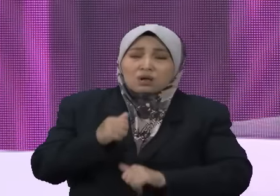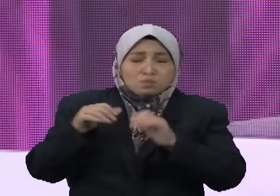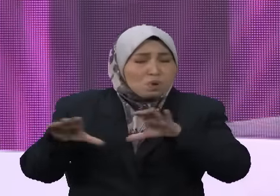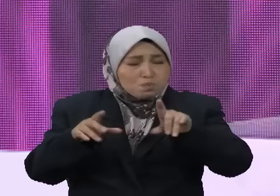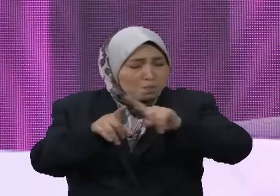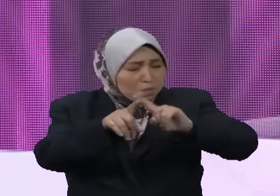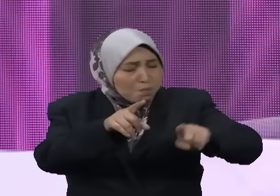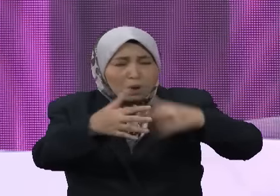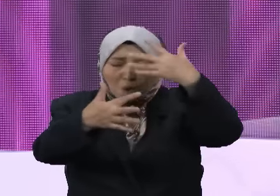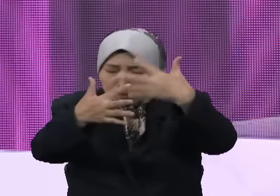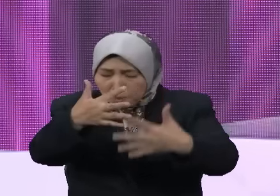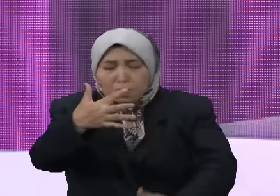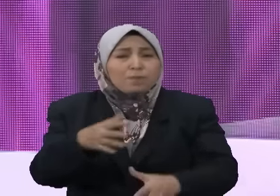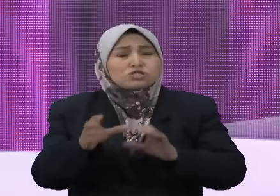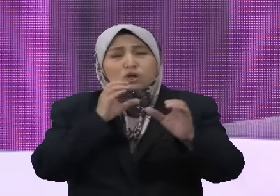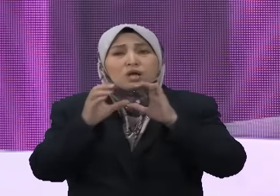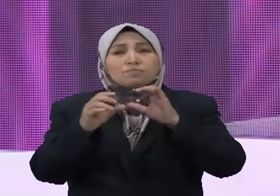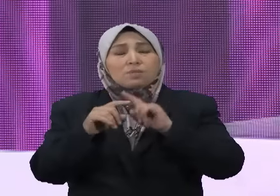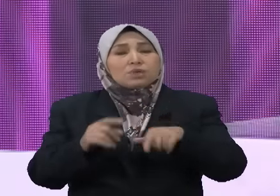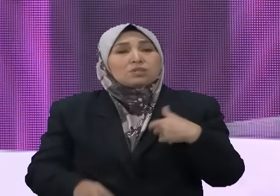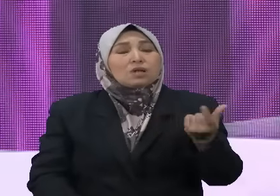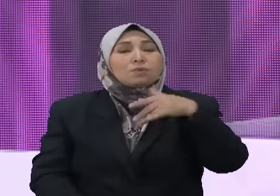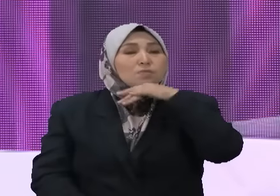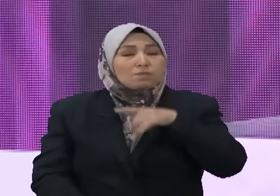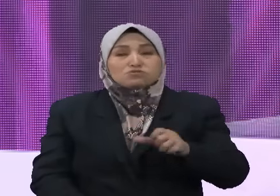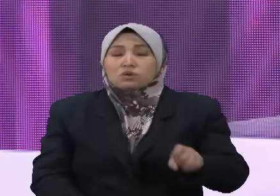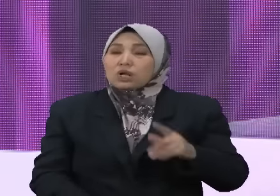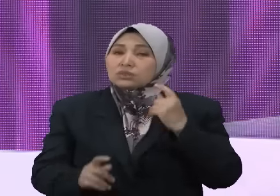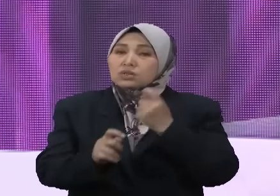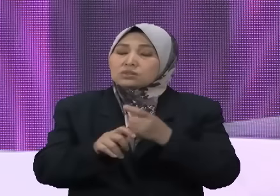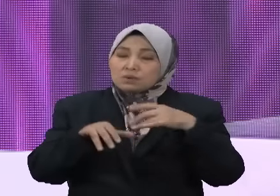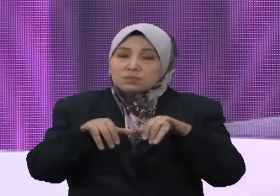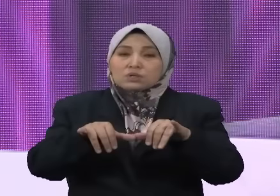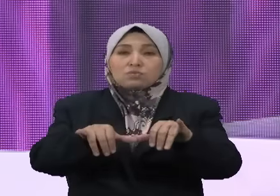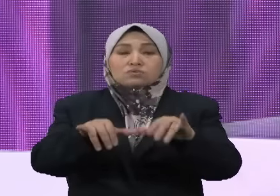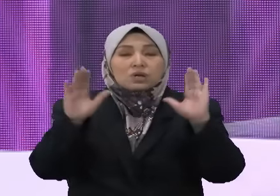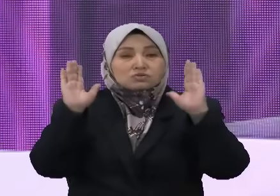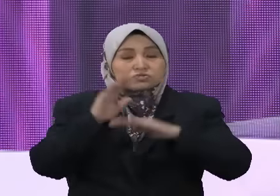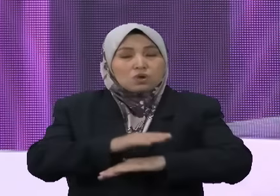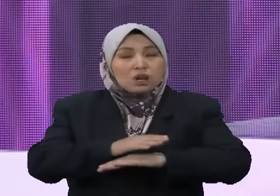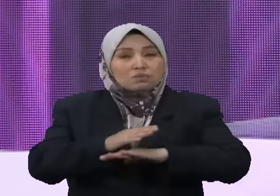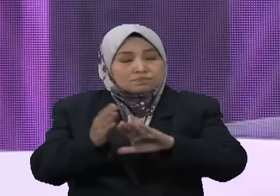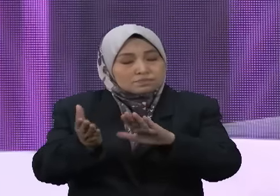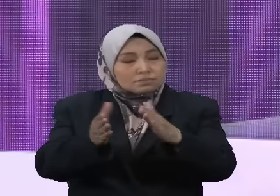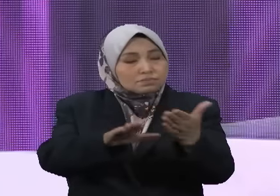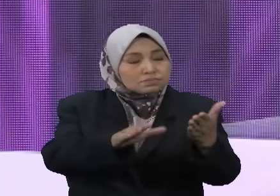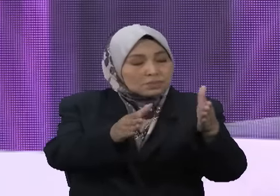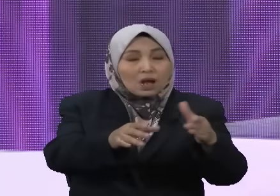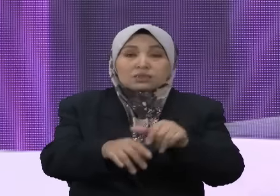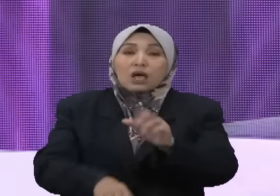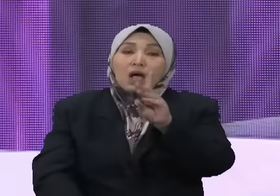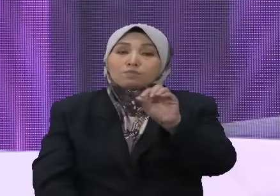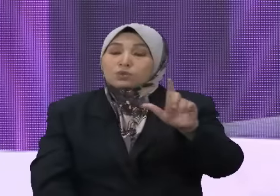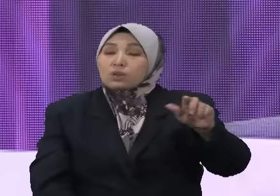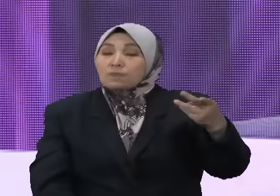buat sekian sekikiki dia cakap macam-macam tetapi nabi sallallahuaihi wasallam tetap meneruskan solat jenazah ke atas ke atas Abdullah bin